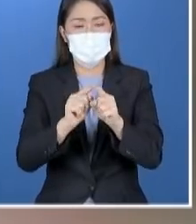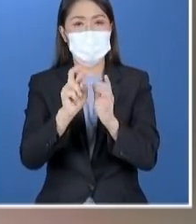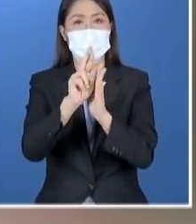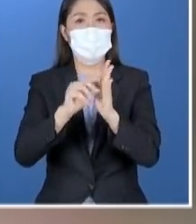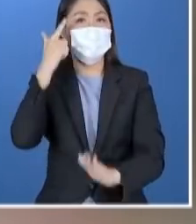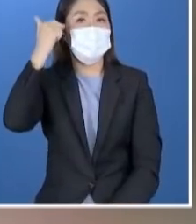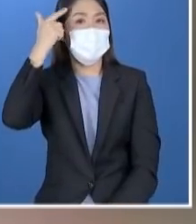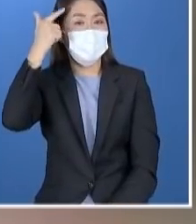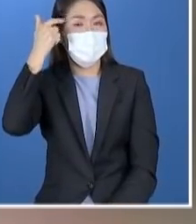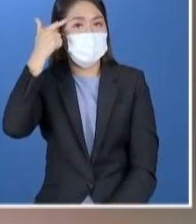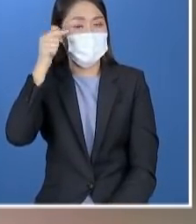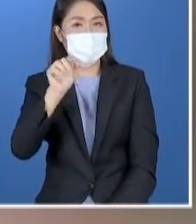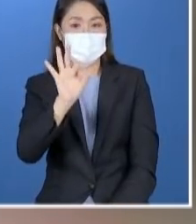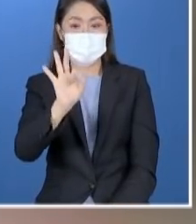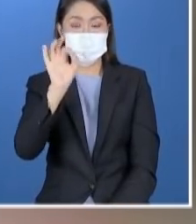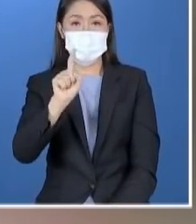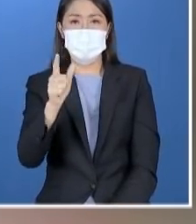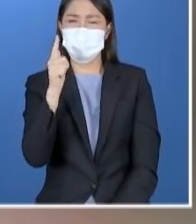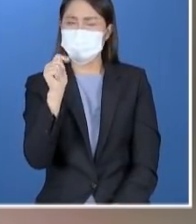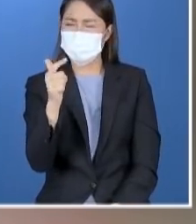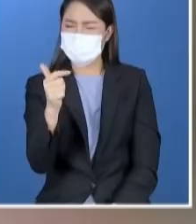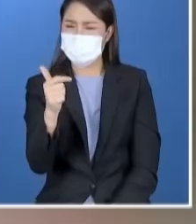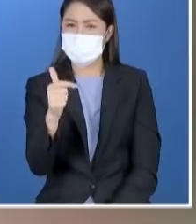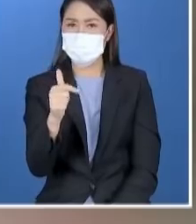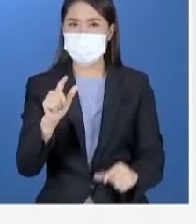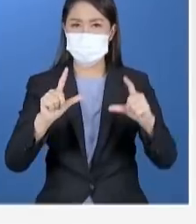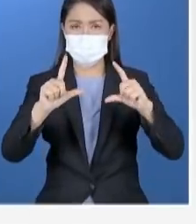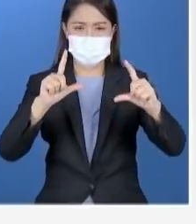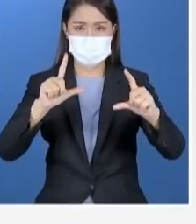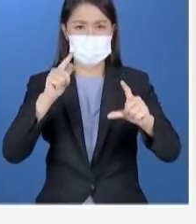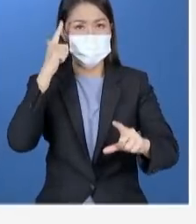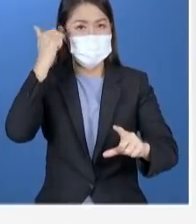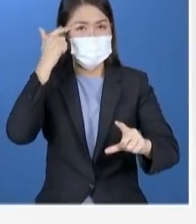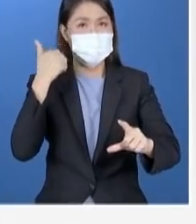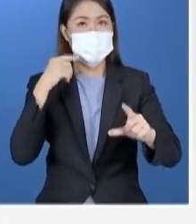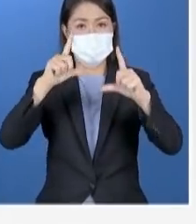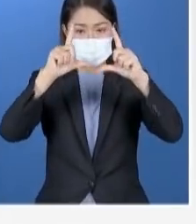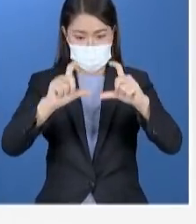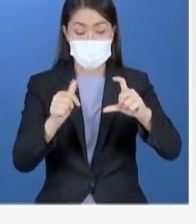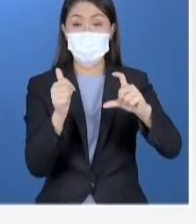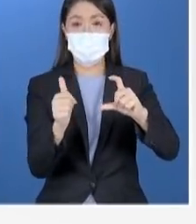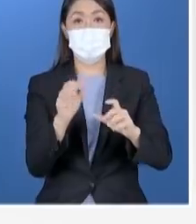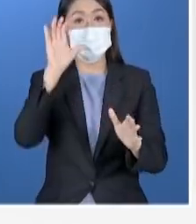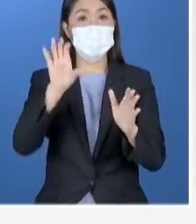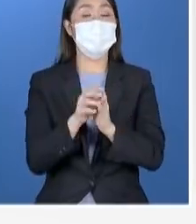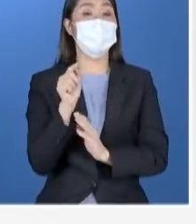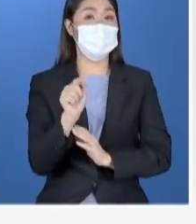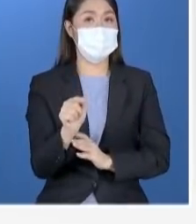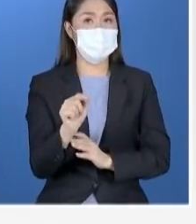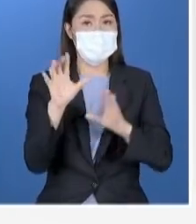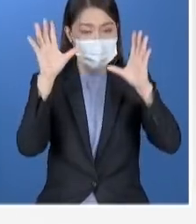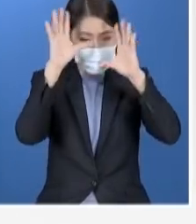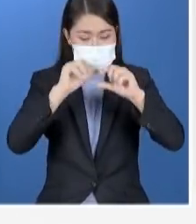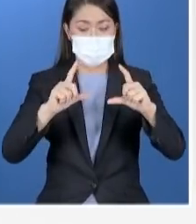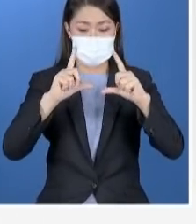บ AI อะ AI มันก็จะเลือกสิ่งที่ดีที่สุดเลือกส่วนที่ดีที่สุดให้มันปรากฏบนรูป นี่ก็คือภาพที่ถ่ายไนท์โหมดตอนกล